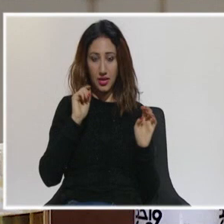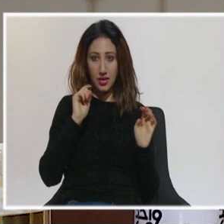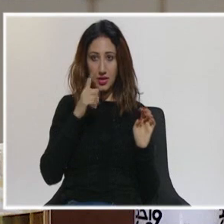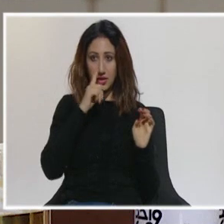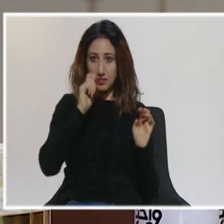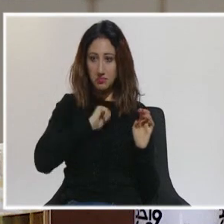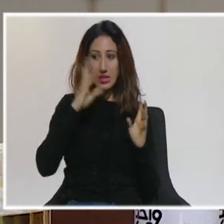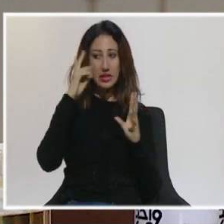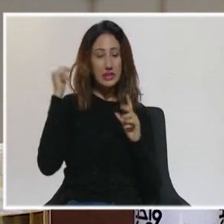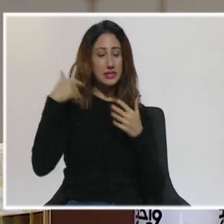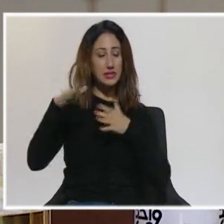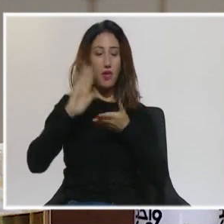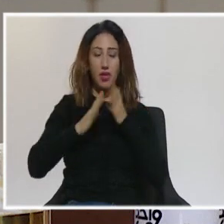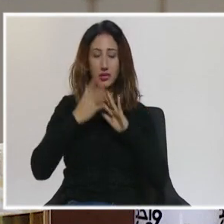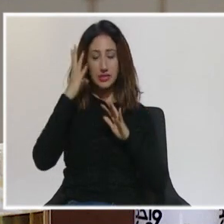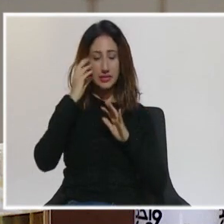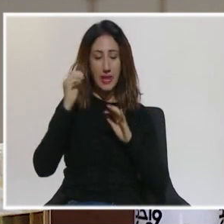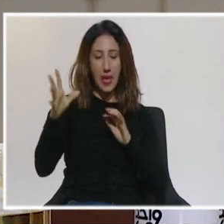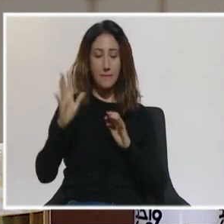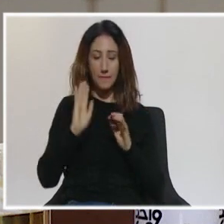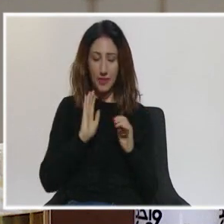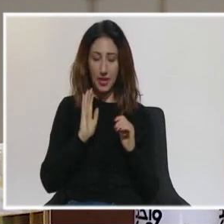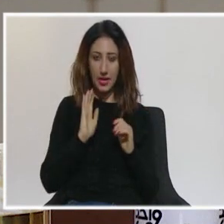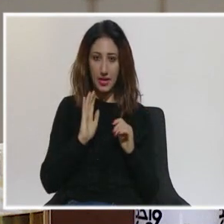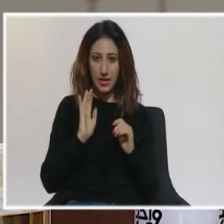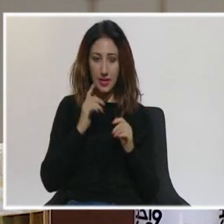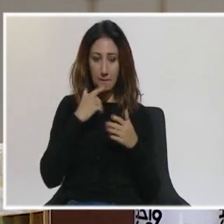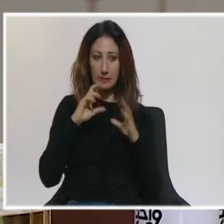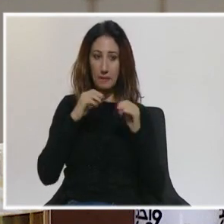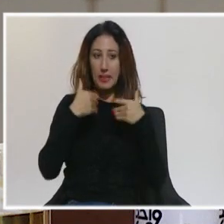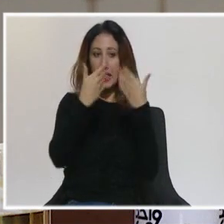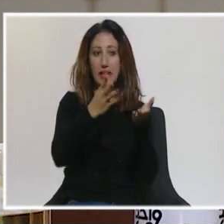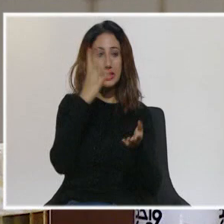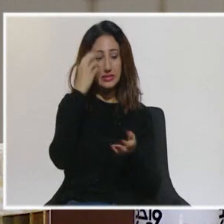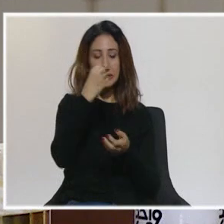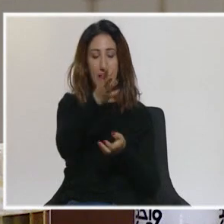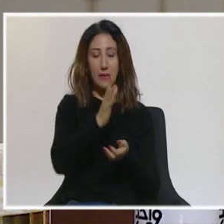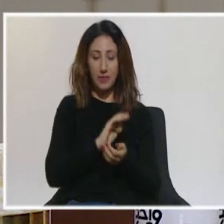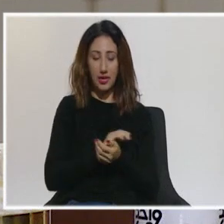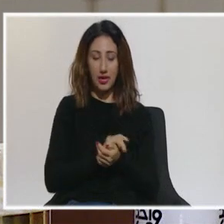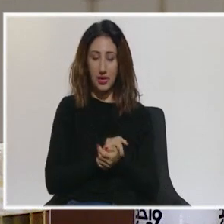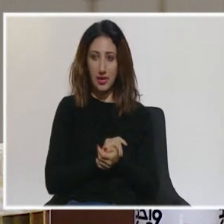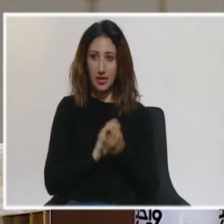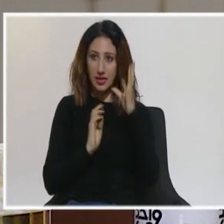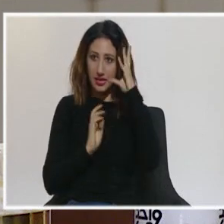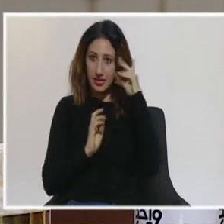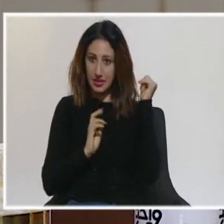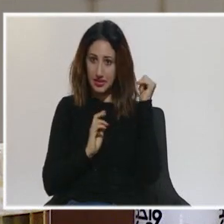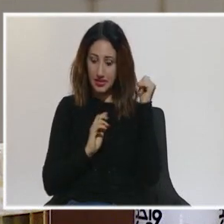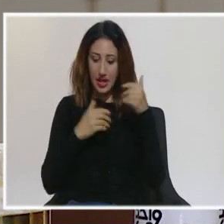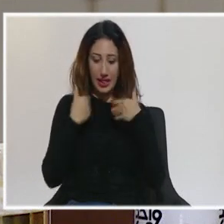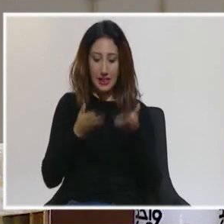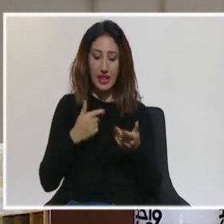بالغفران والنسيان. فالغفران هديتك للآخرين، أما النسيان فهو هديتك